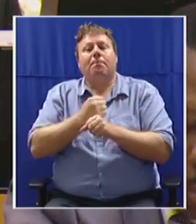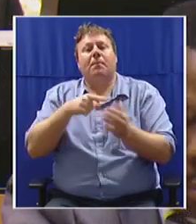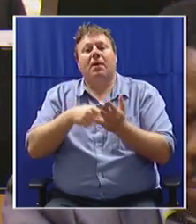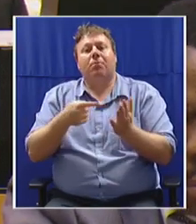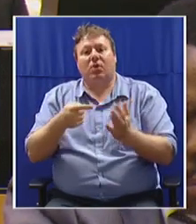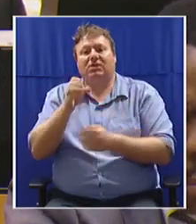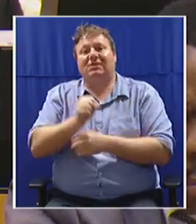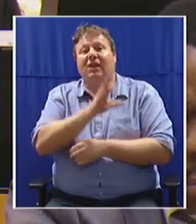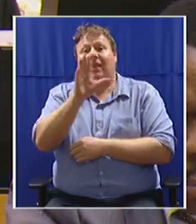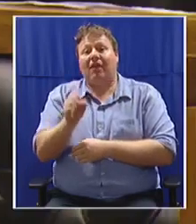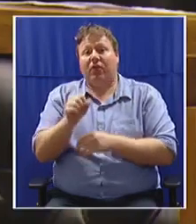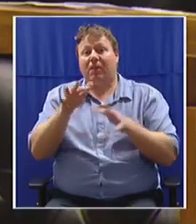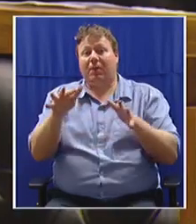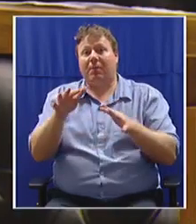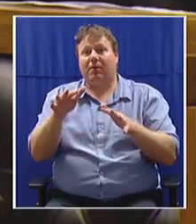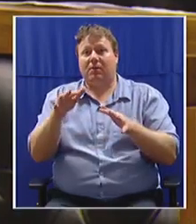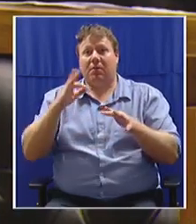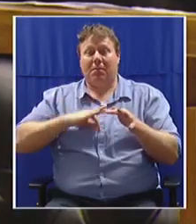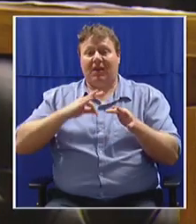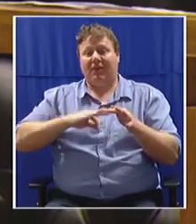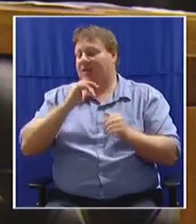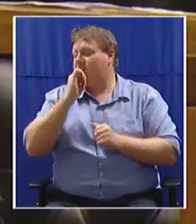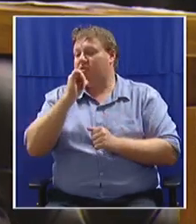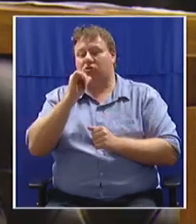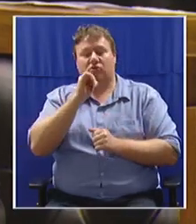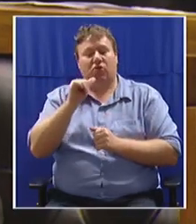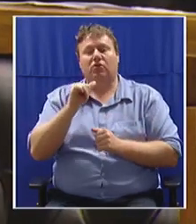amazwe. Ngiyathokoza. Siyabonga. Deputy President.